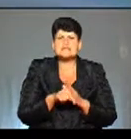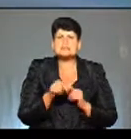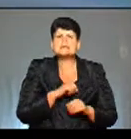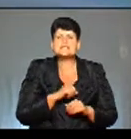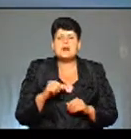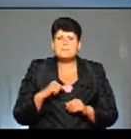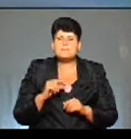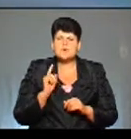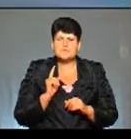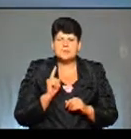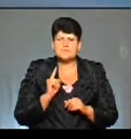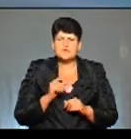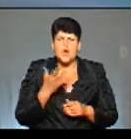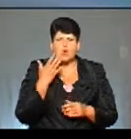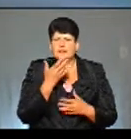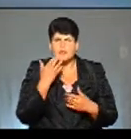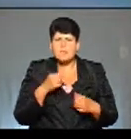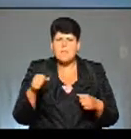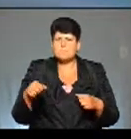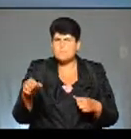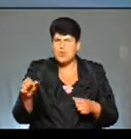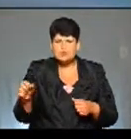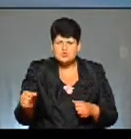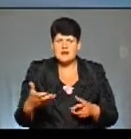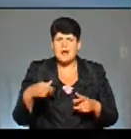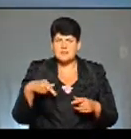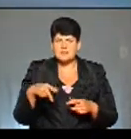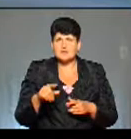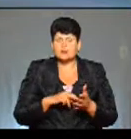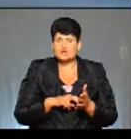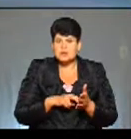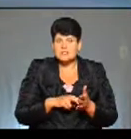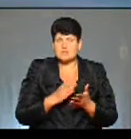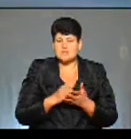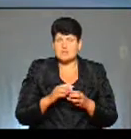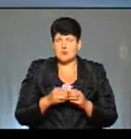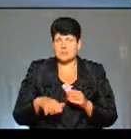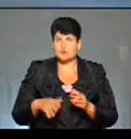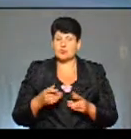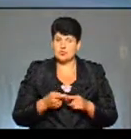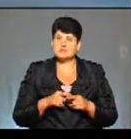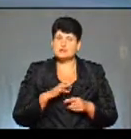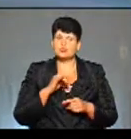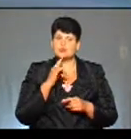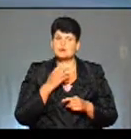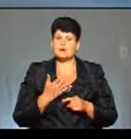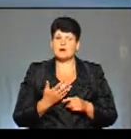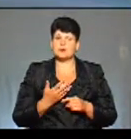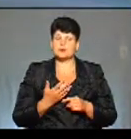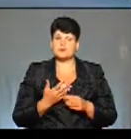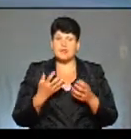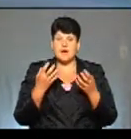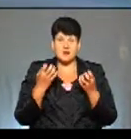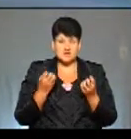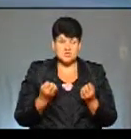на своїх, коли нема поручня. А ти боїшся, тому що є проблема з ногою. Оце було складно. А ще,